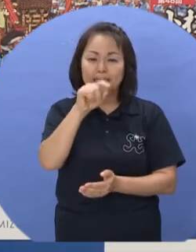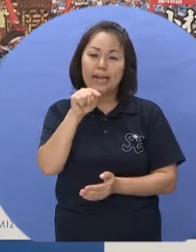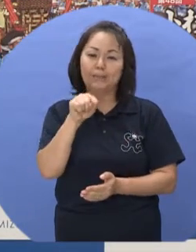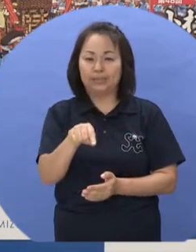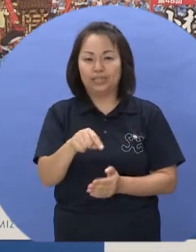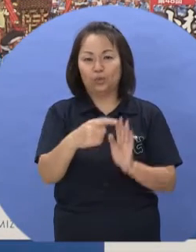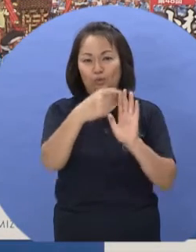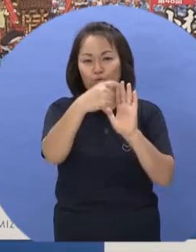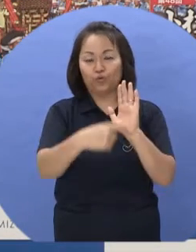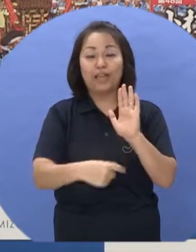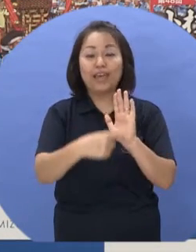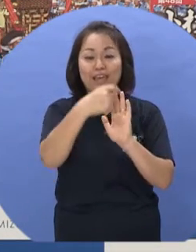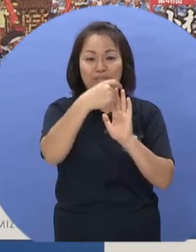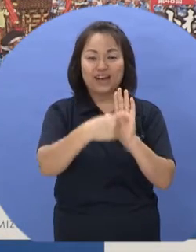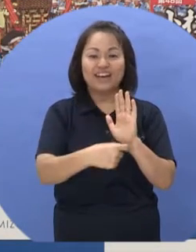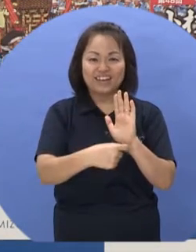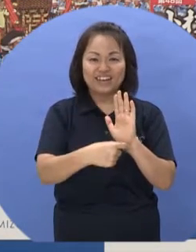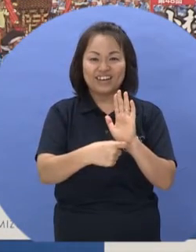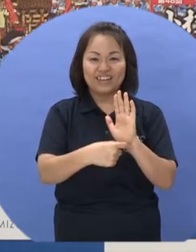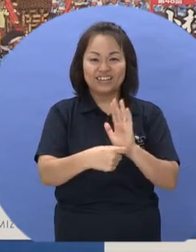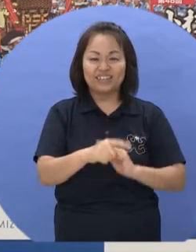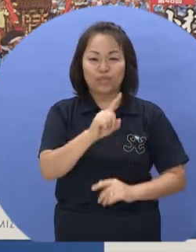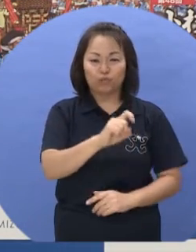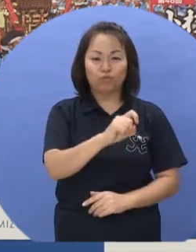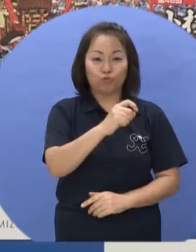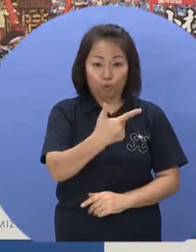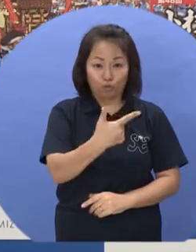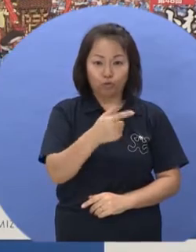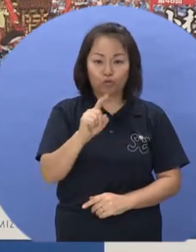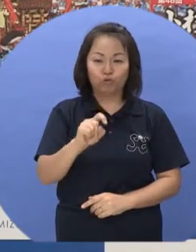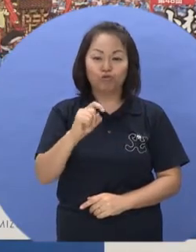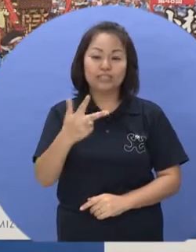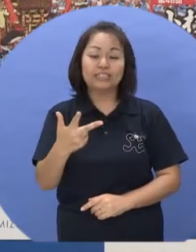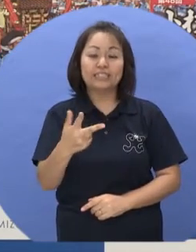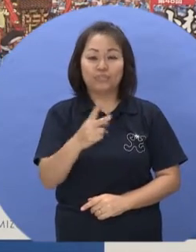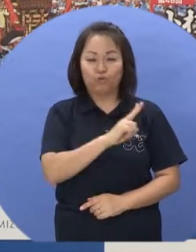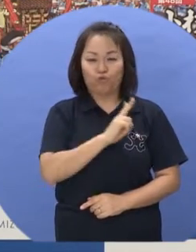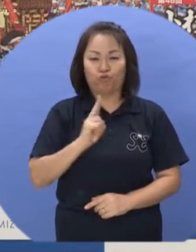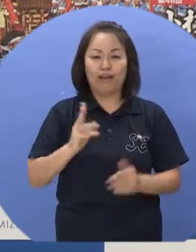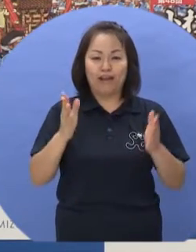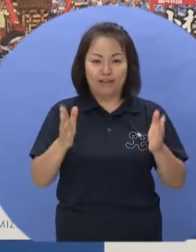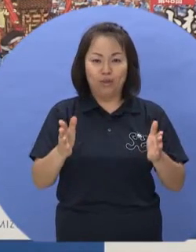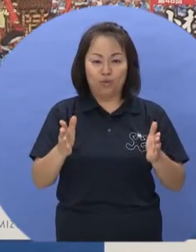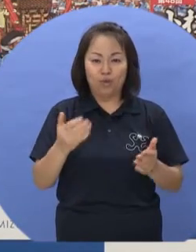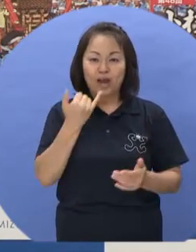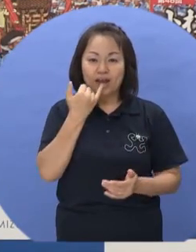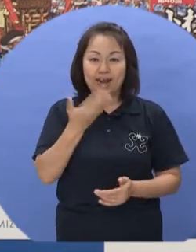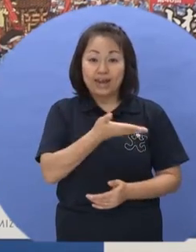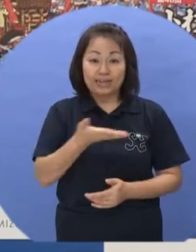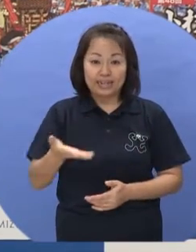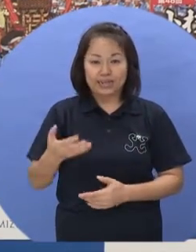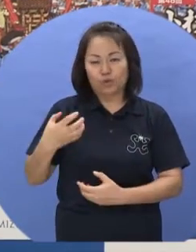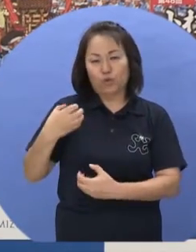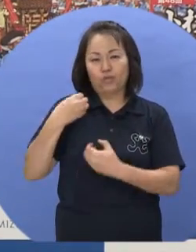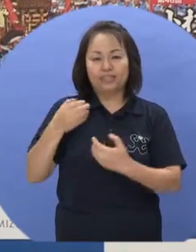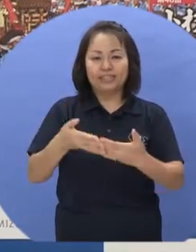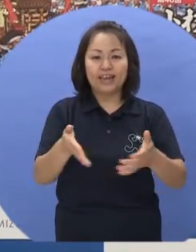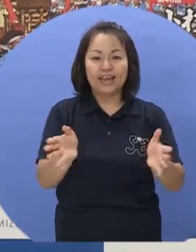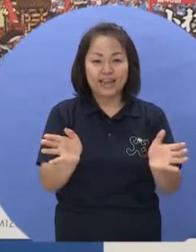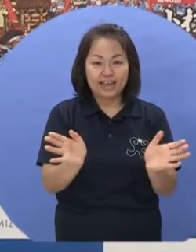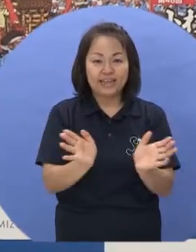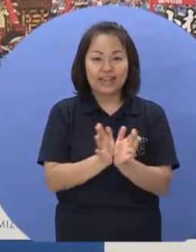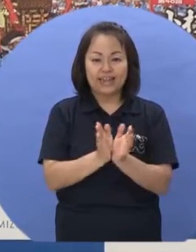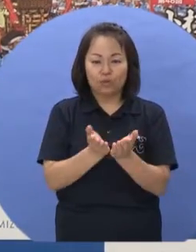、まず16日と17日には海上自衛隊の多用途支援艦火打